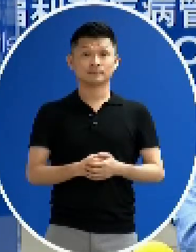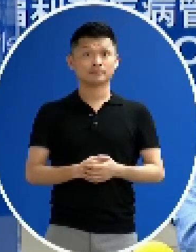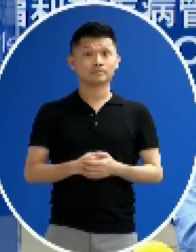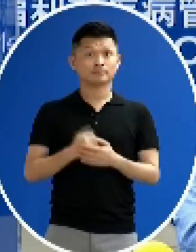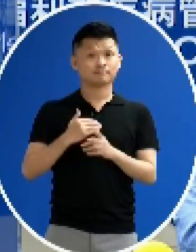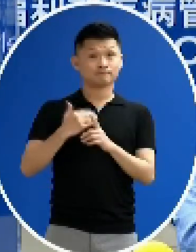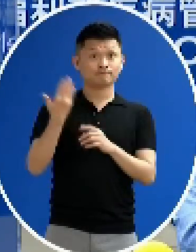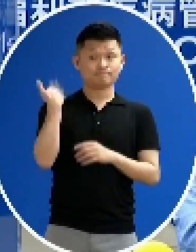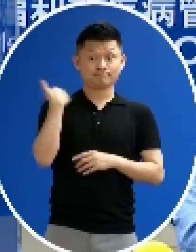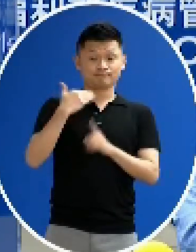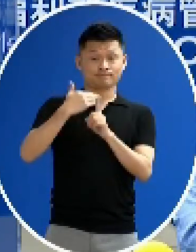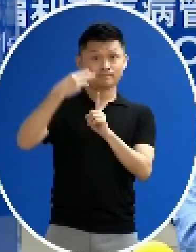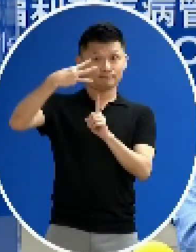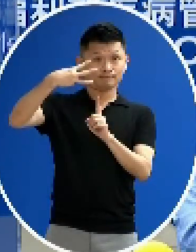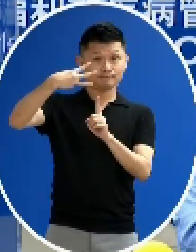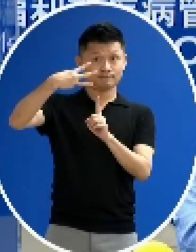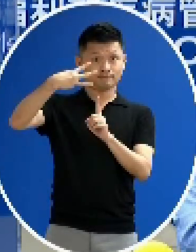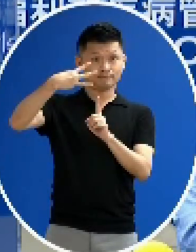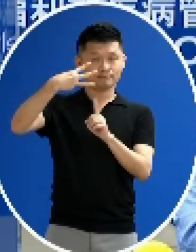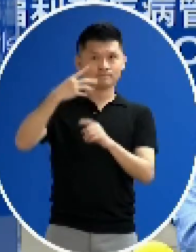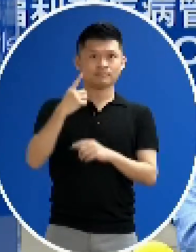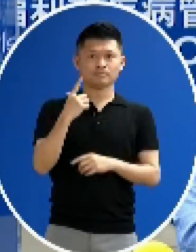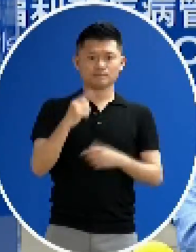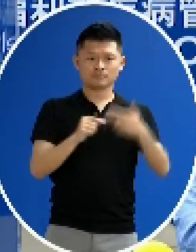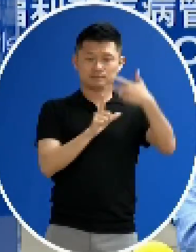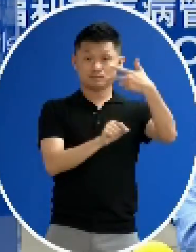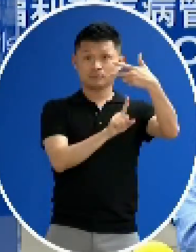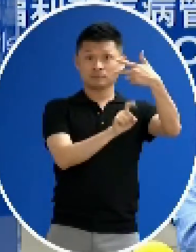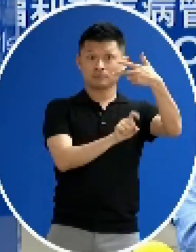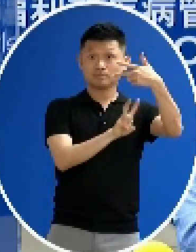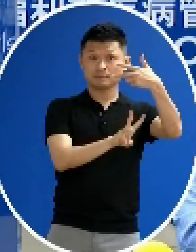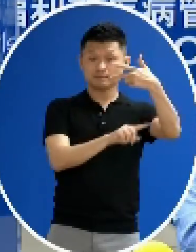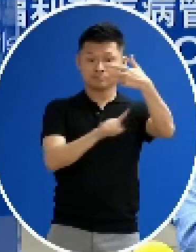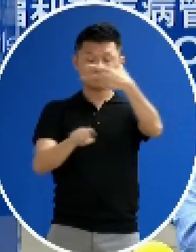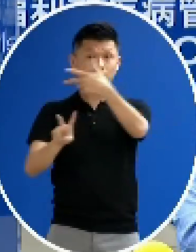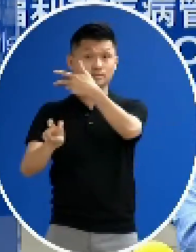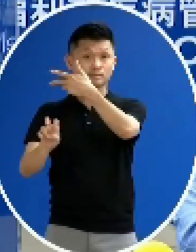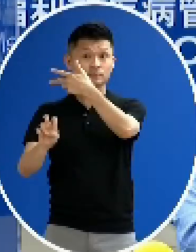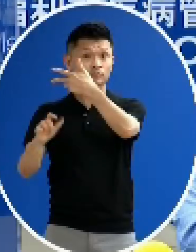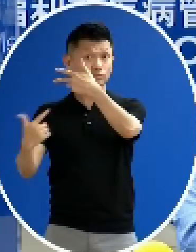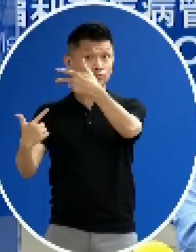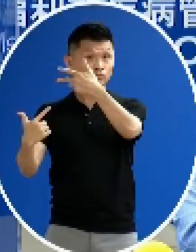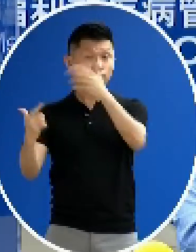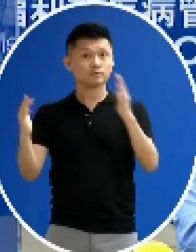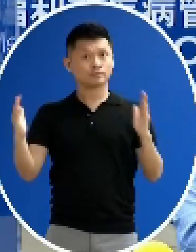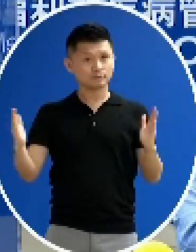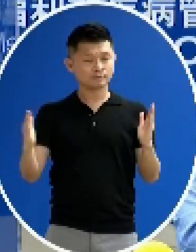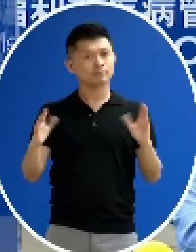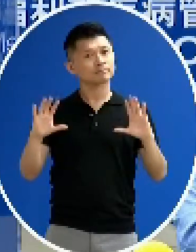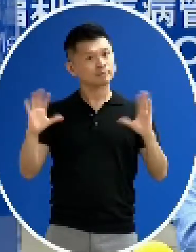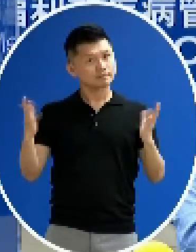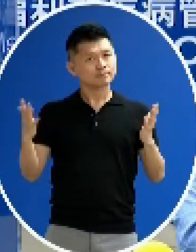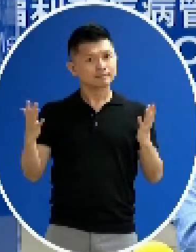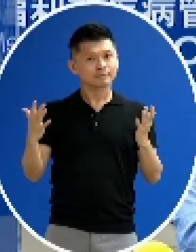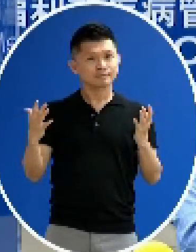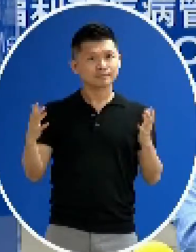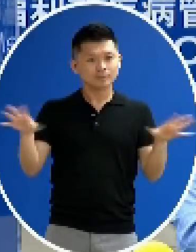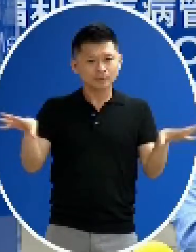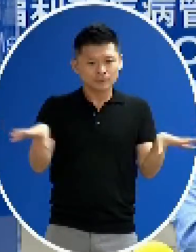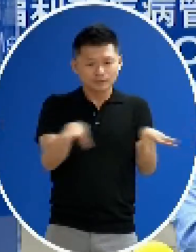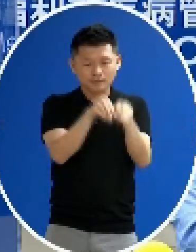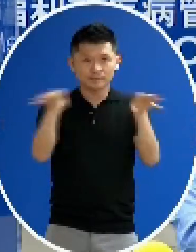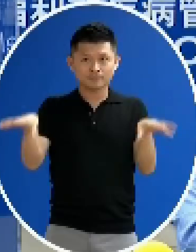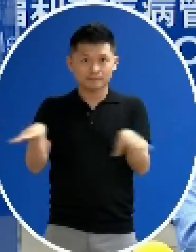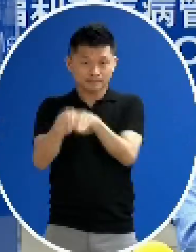哈，在哈这一边的哈，是上7月13号到7月26号的，我们约略做了一些比较。